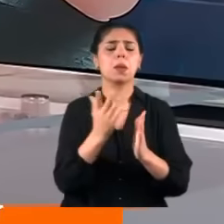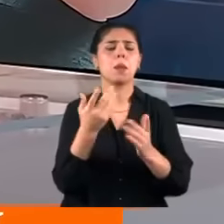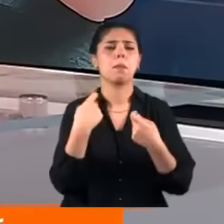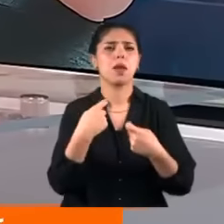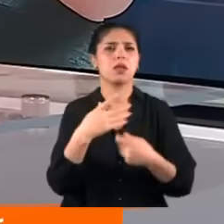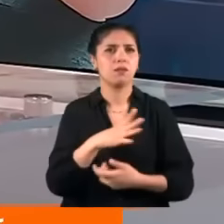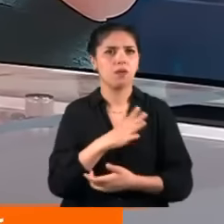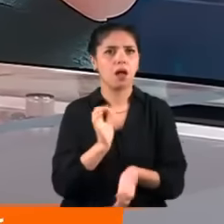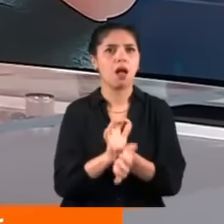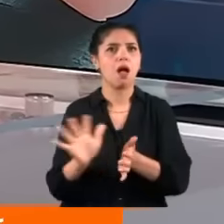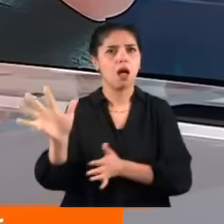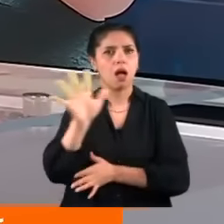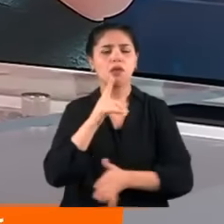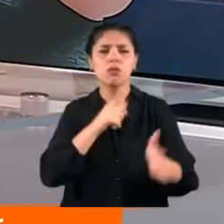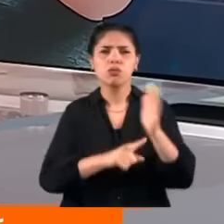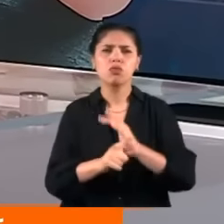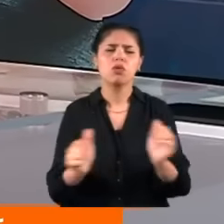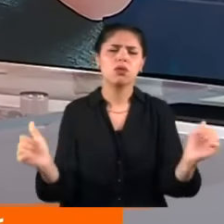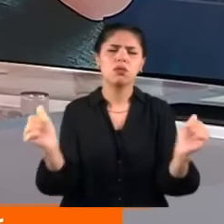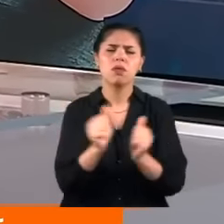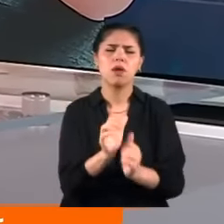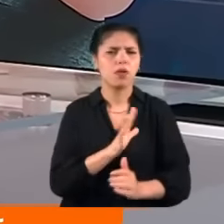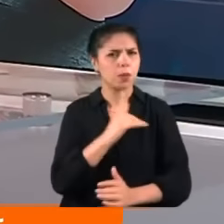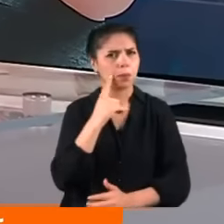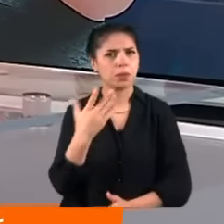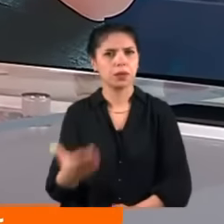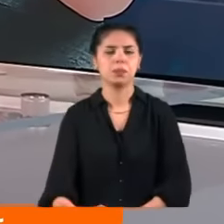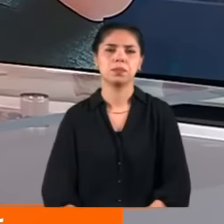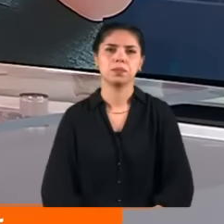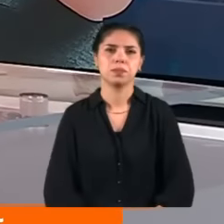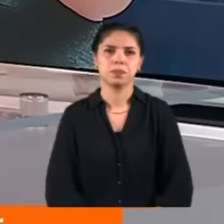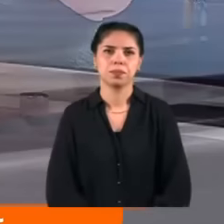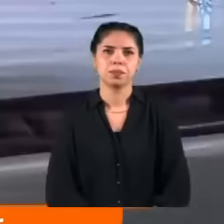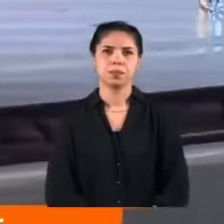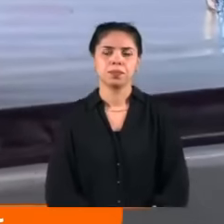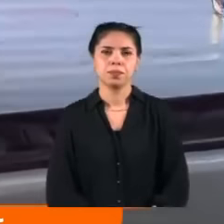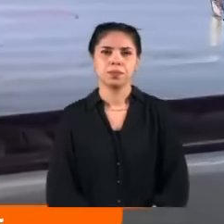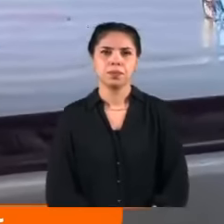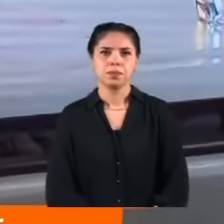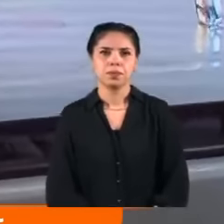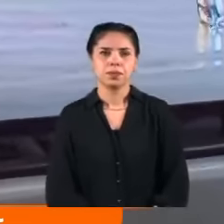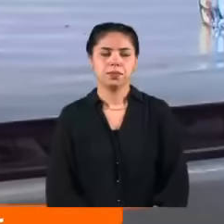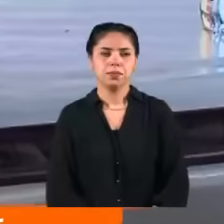çıkardılar. Ailelerden şikayet üstüne şikayet yağıyor.